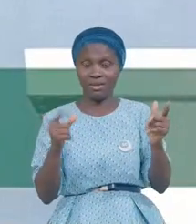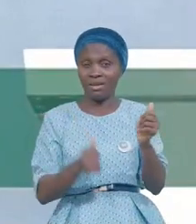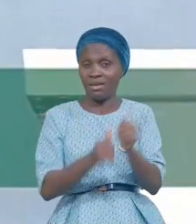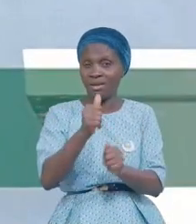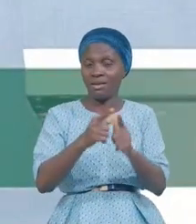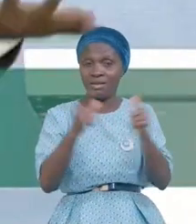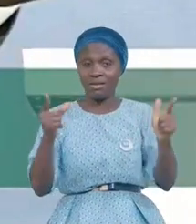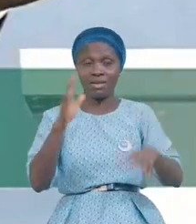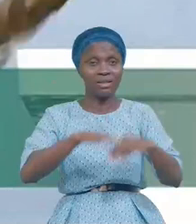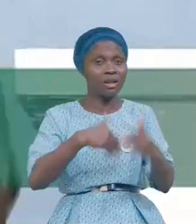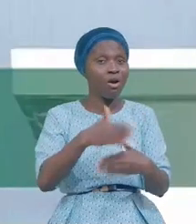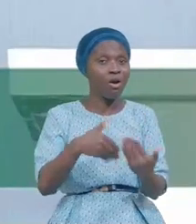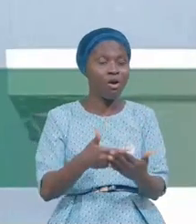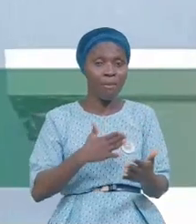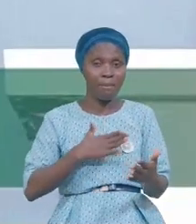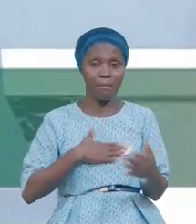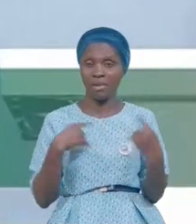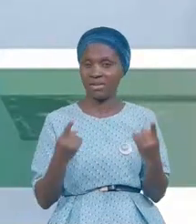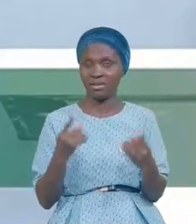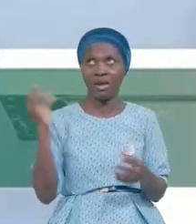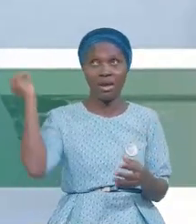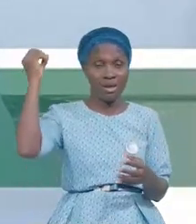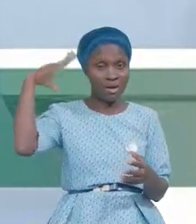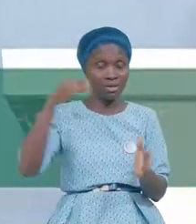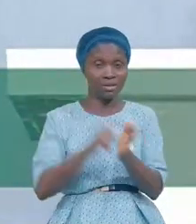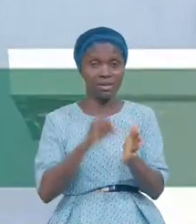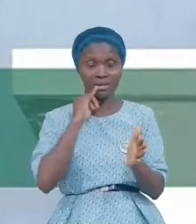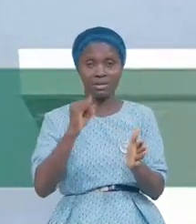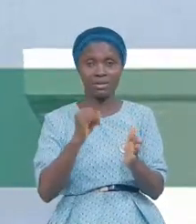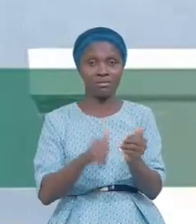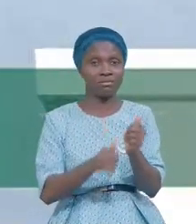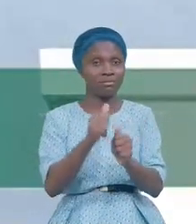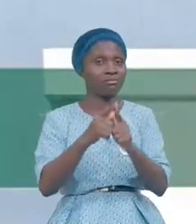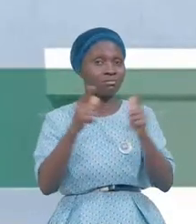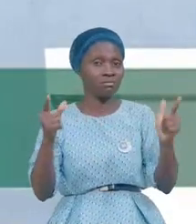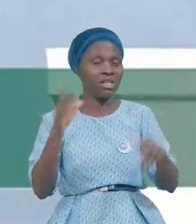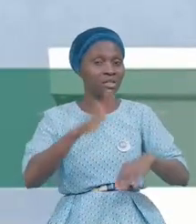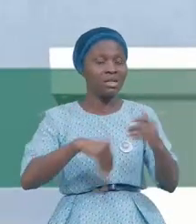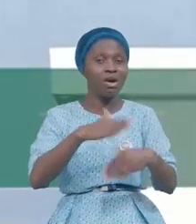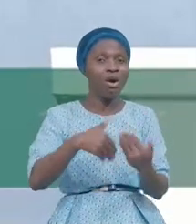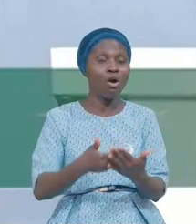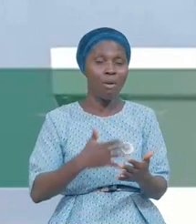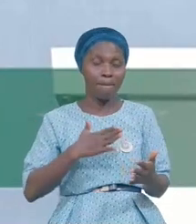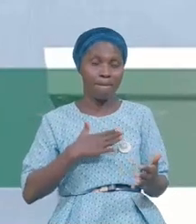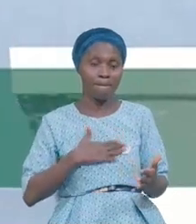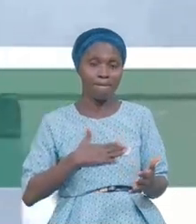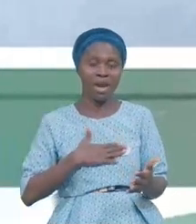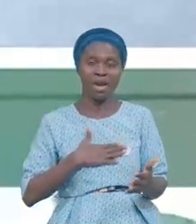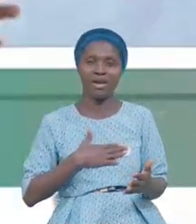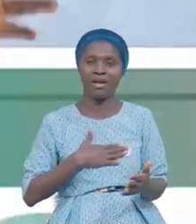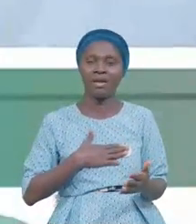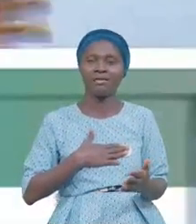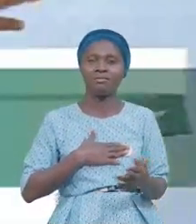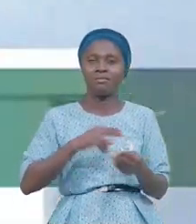péchés. Grâce plus grande que tous mes défauts. La